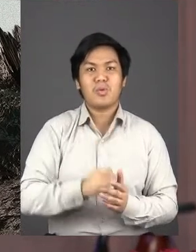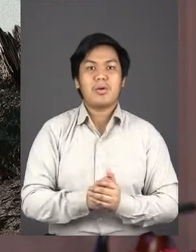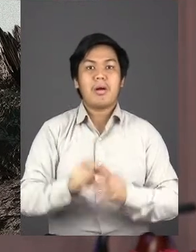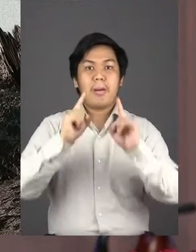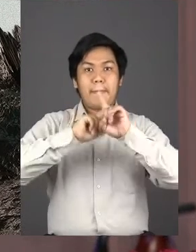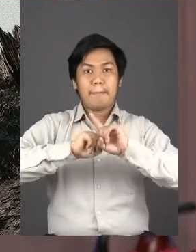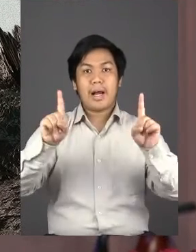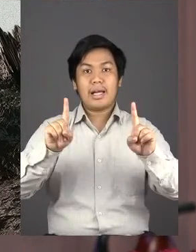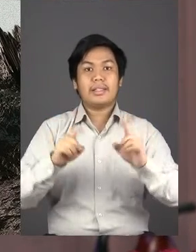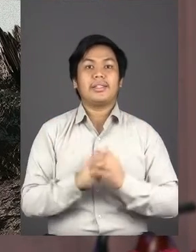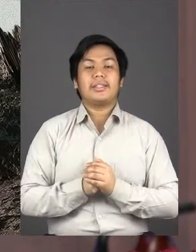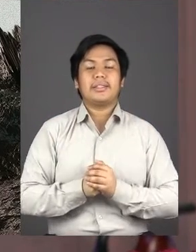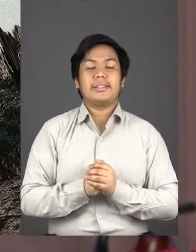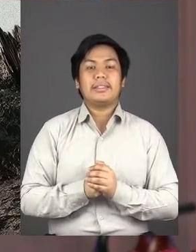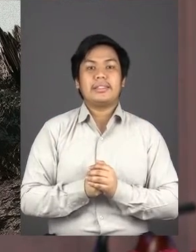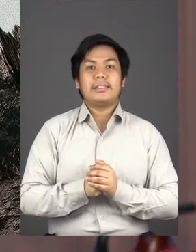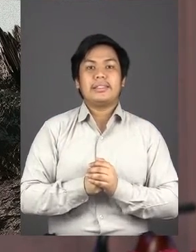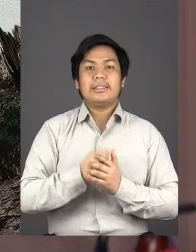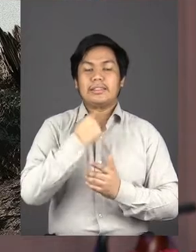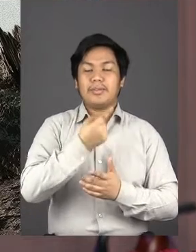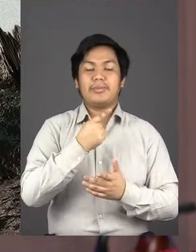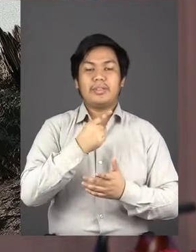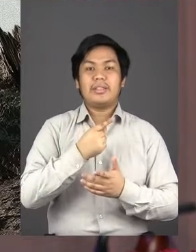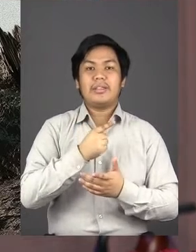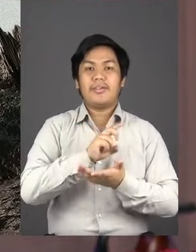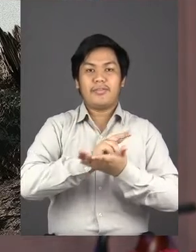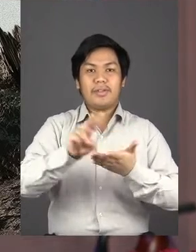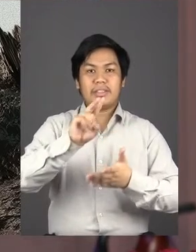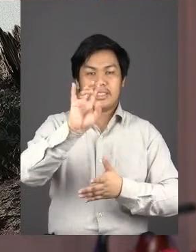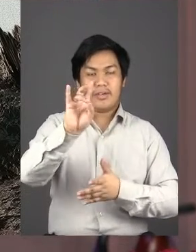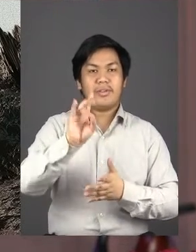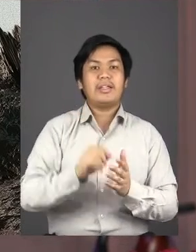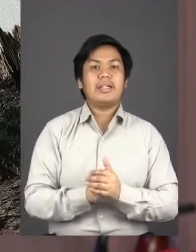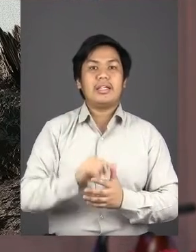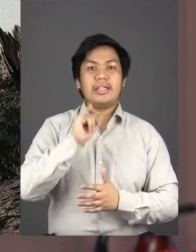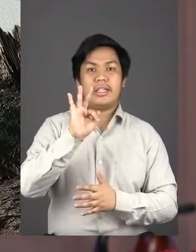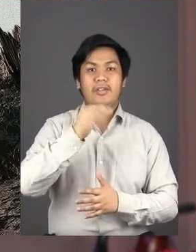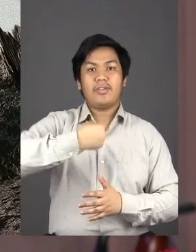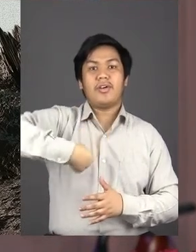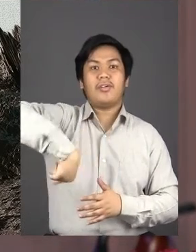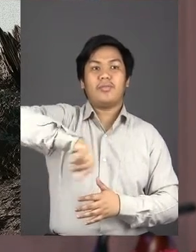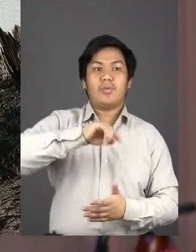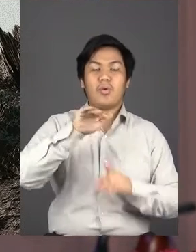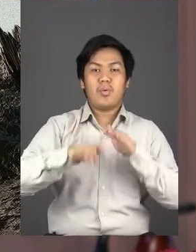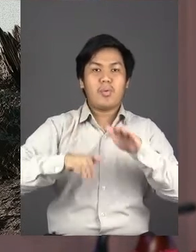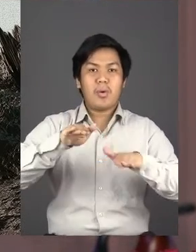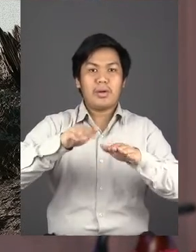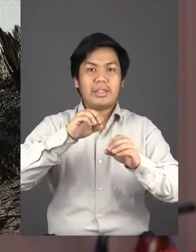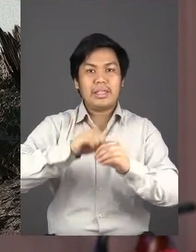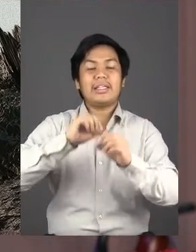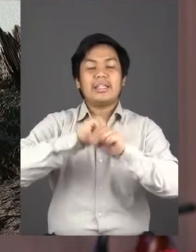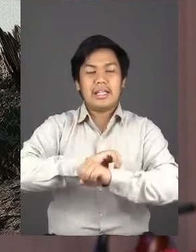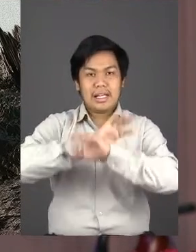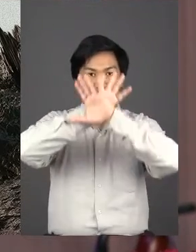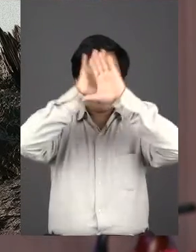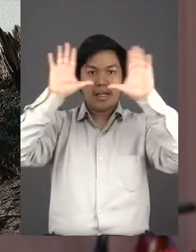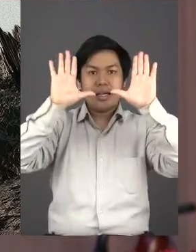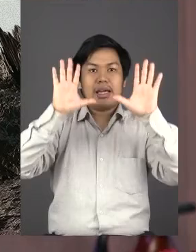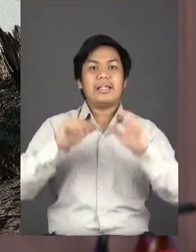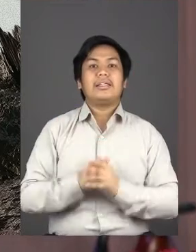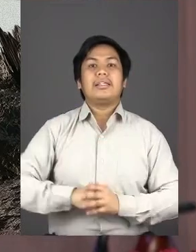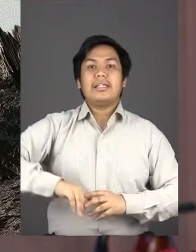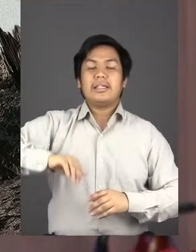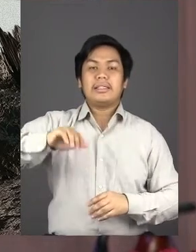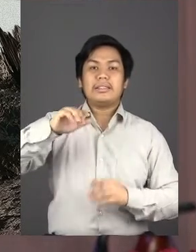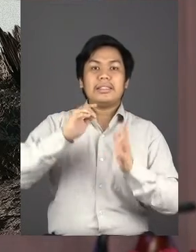But, sabi niya, verse 7, 1 John 1:7, if we walk in the light, as He is